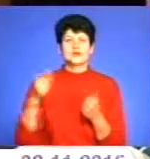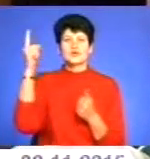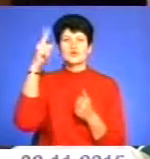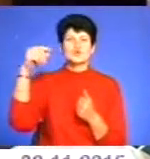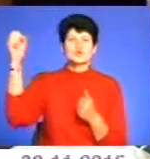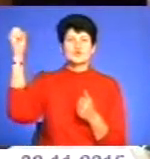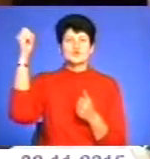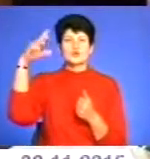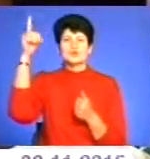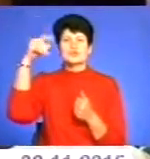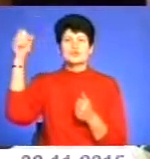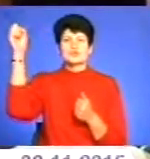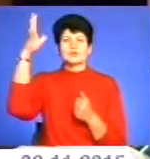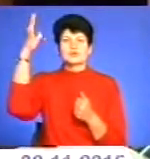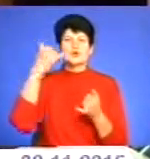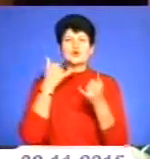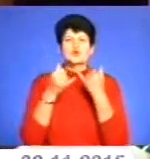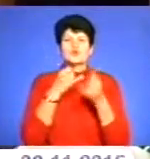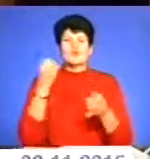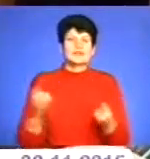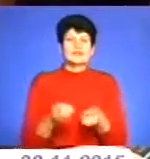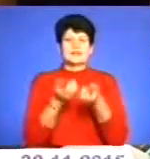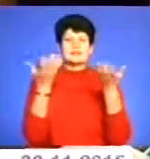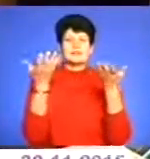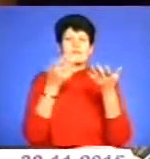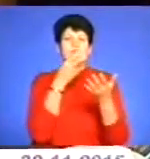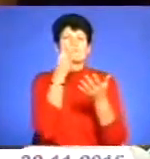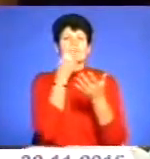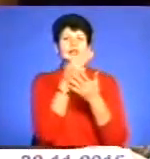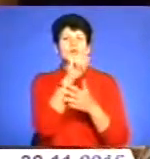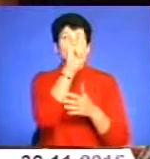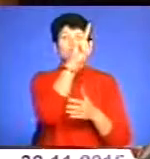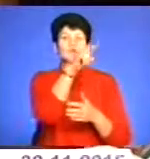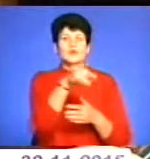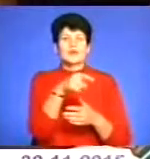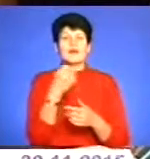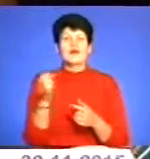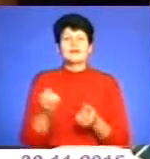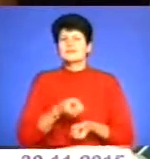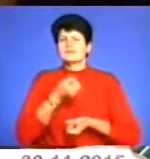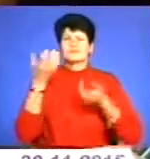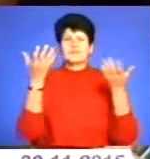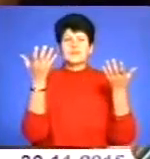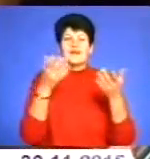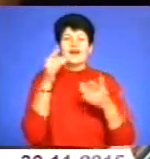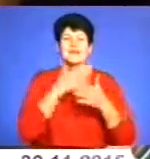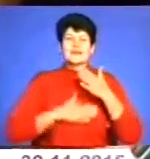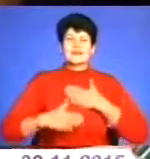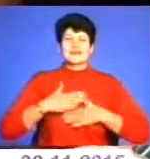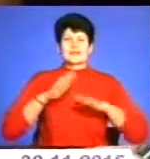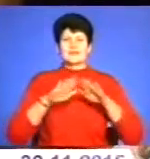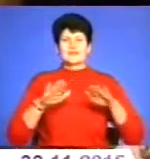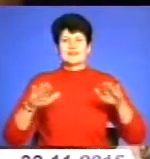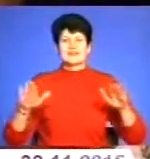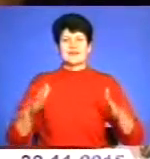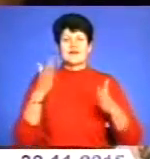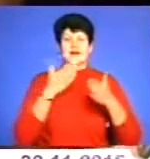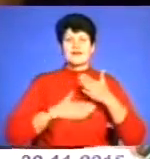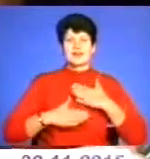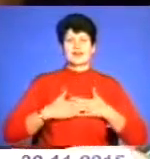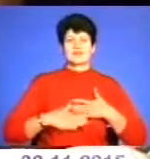Сонечко, сонечко, жовте і ясне, виглянь у віконечко, хай воно цвіте, хай радіють діти,